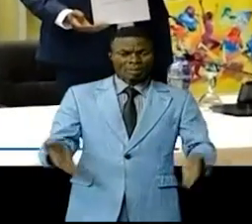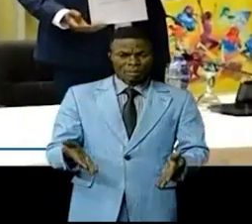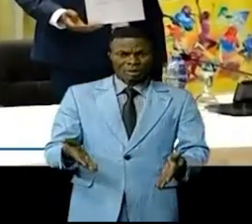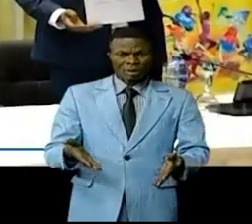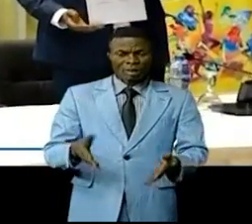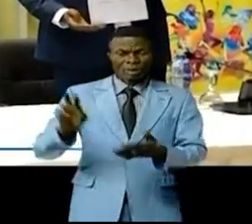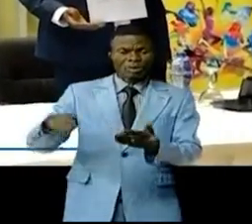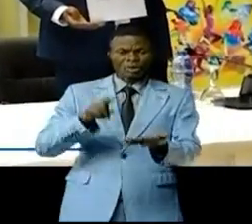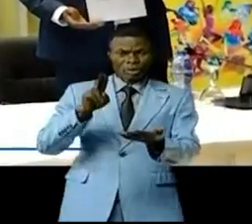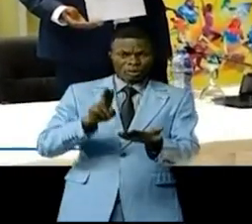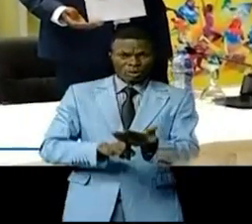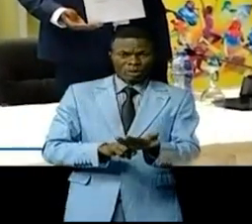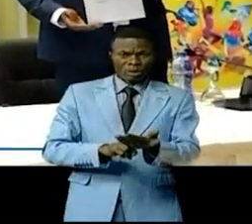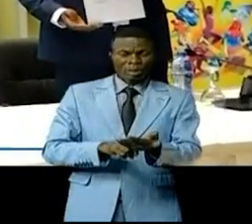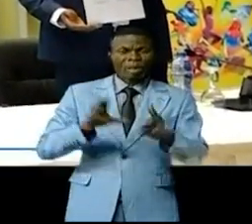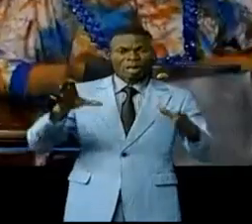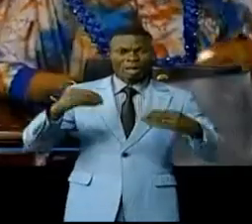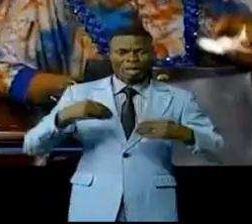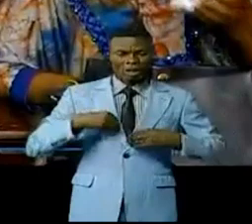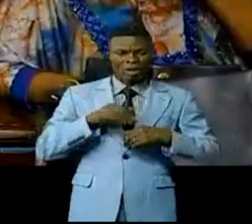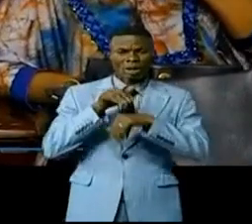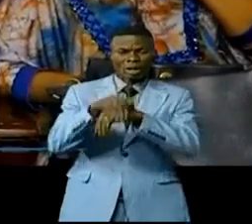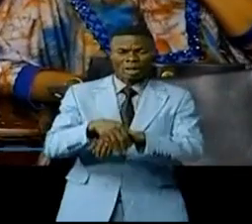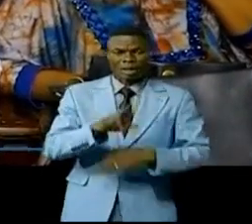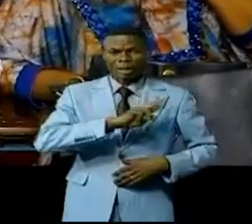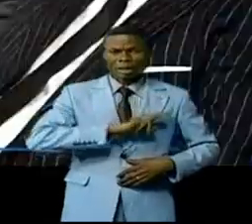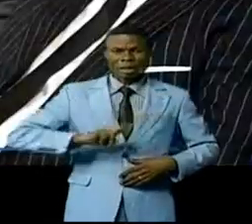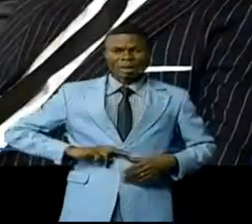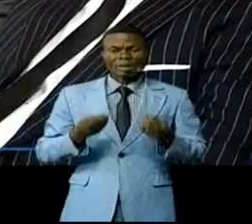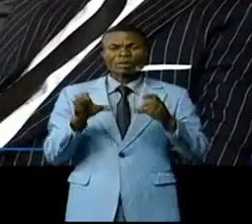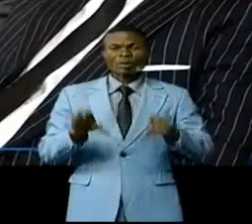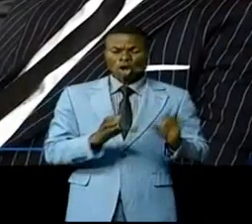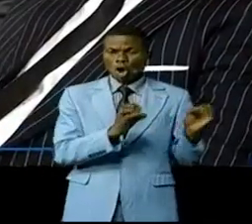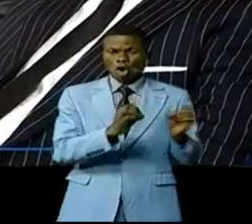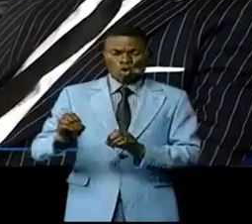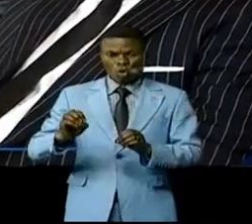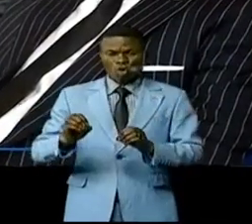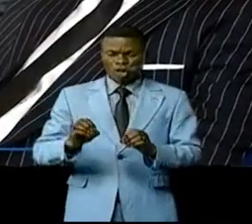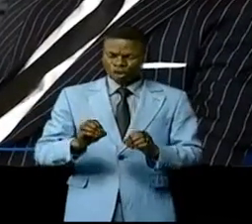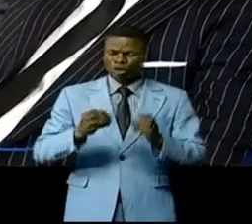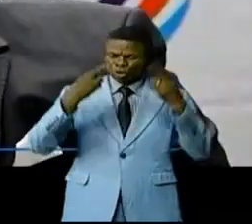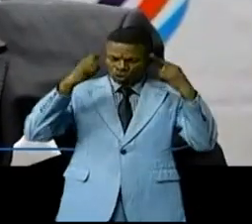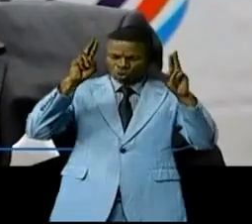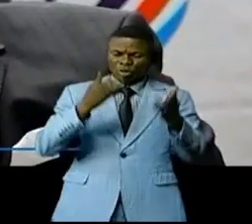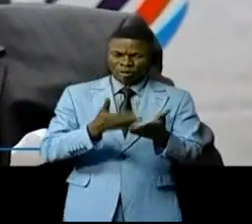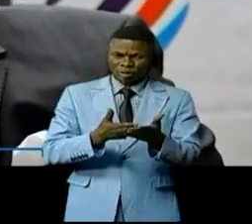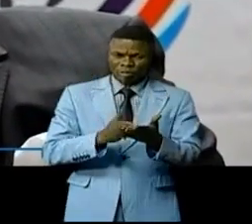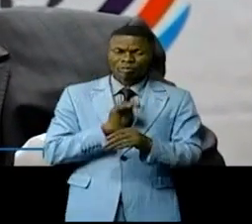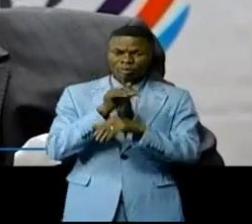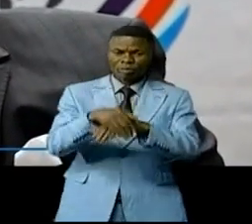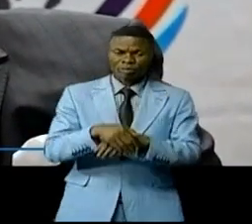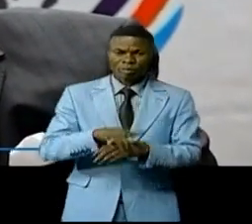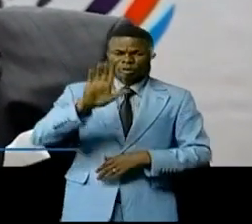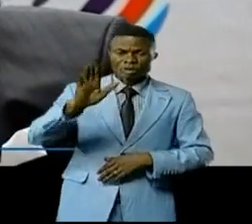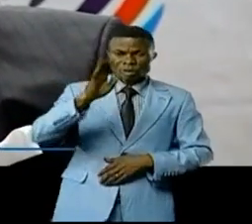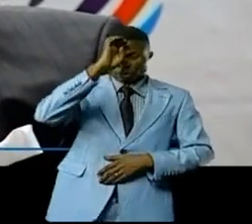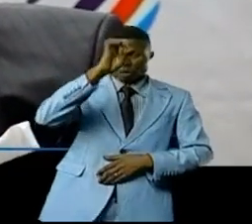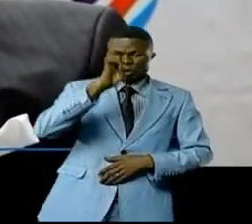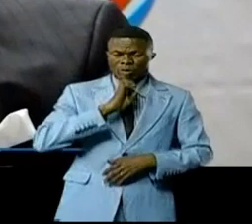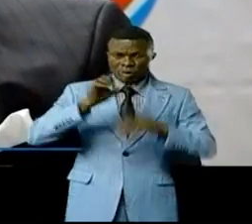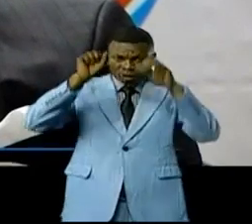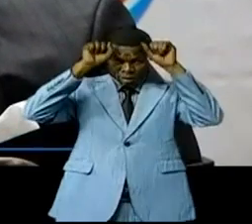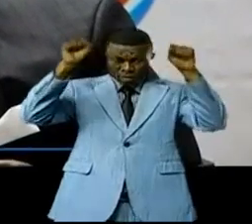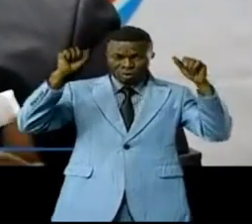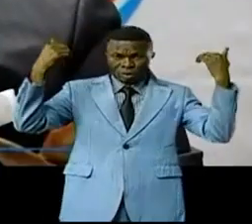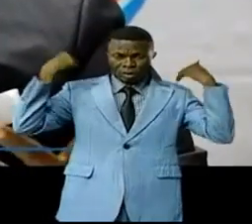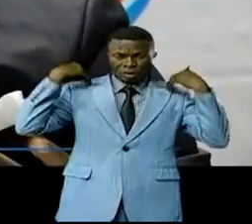Cette signature confirme l'engagement de la RDC pour la tenue de ces jeux. Avec l'engagement de son Excellence, Monsieur le Président, le chef